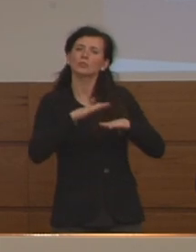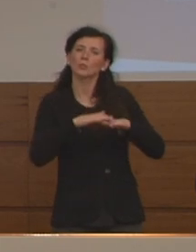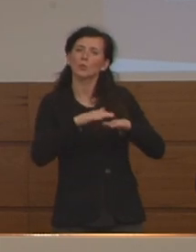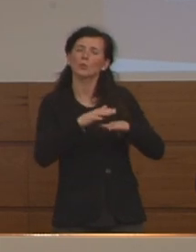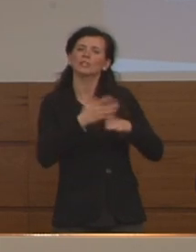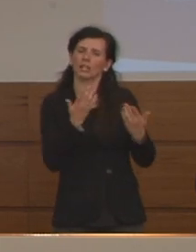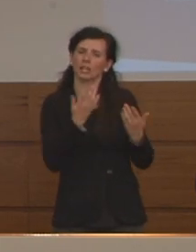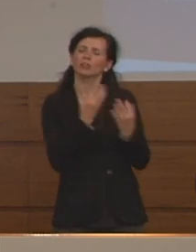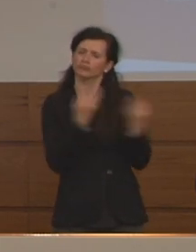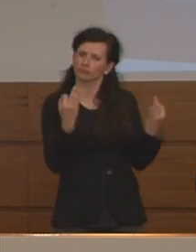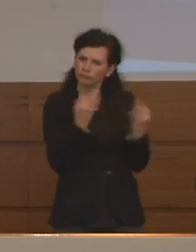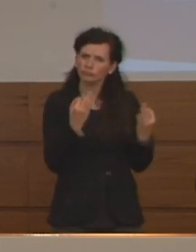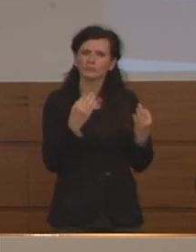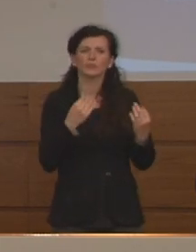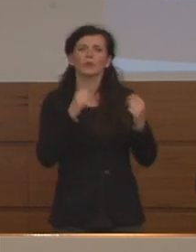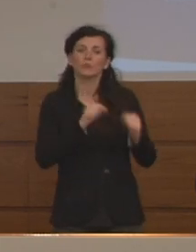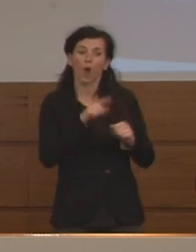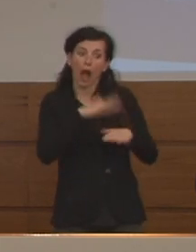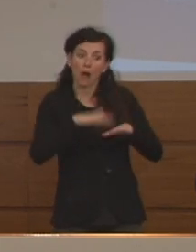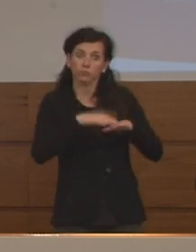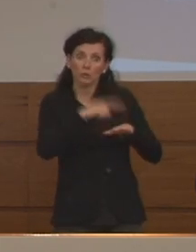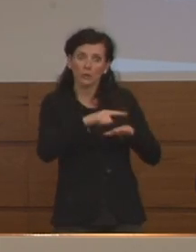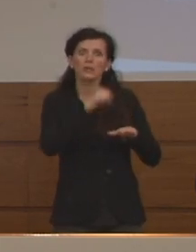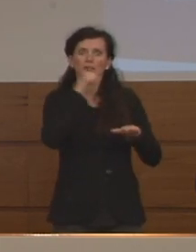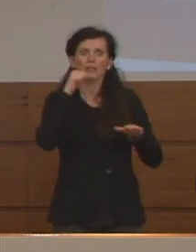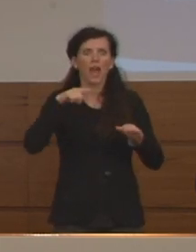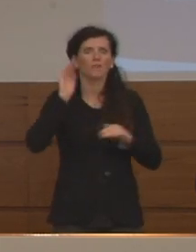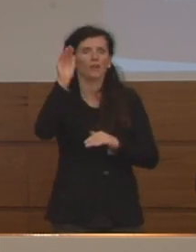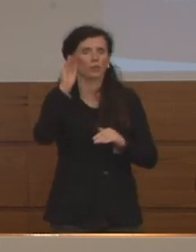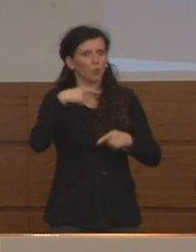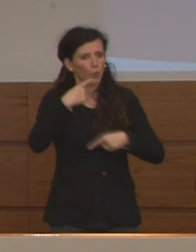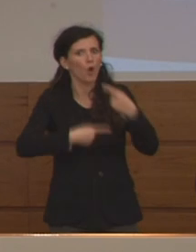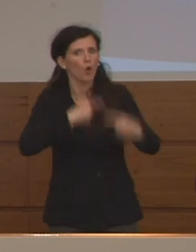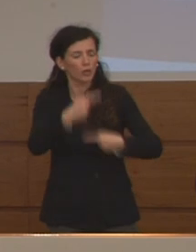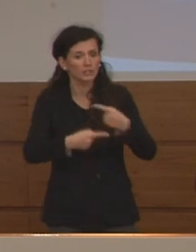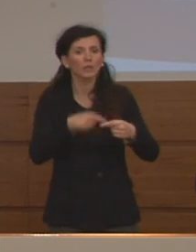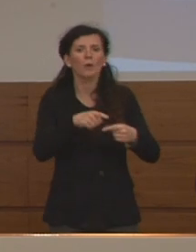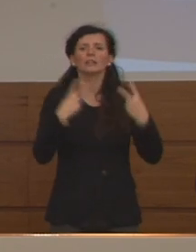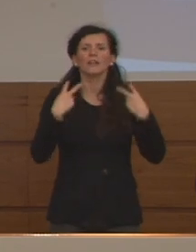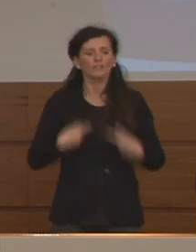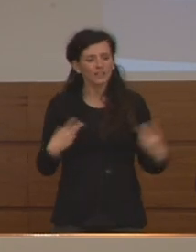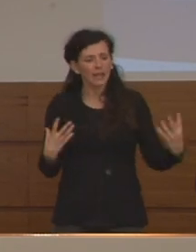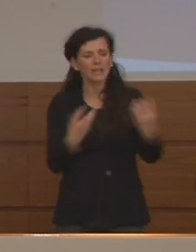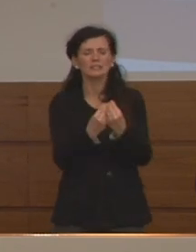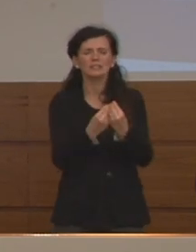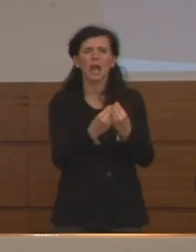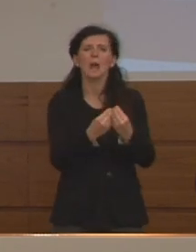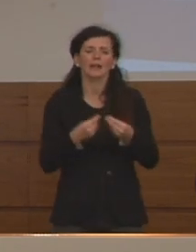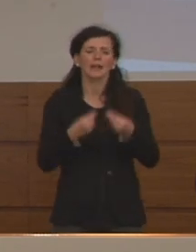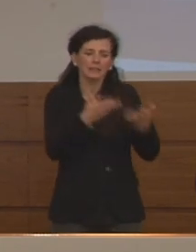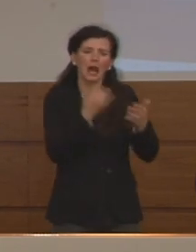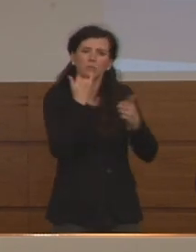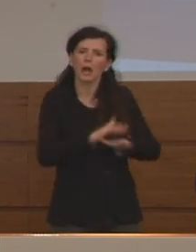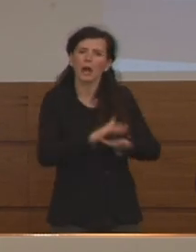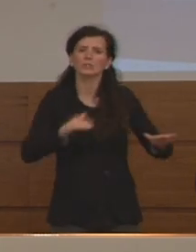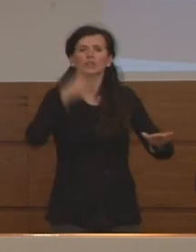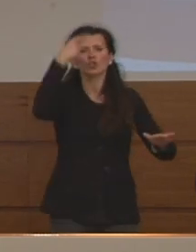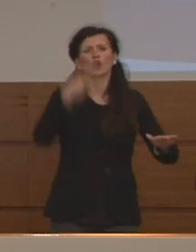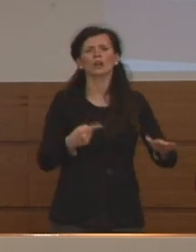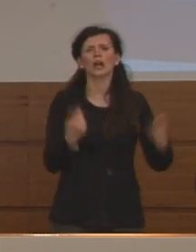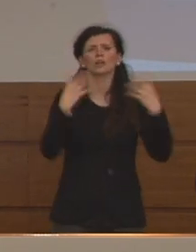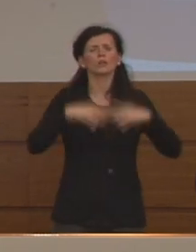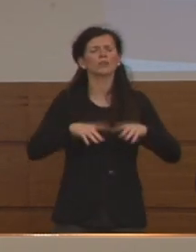verranno mantenute in seguito la vita continua ovviamente allora è bene che i bambini abbiano una giornata organizzata come se